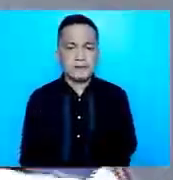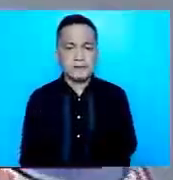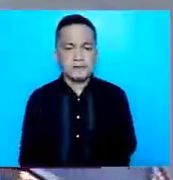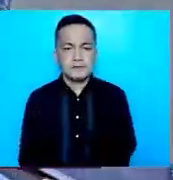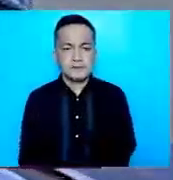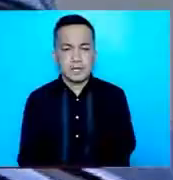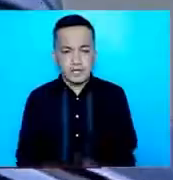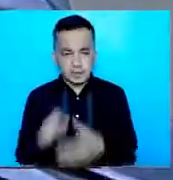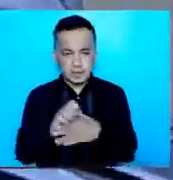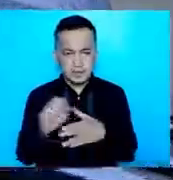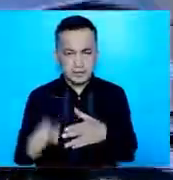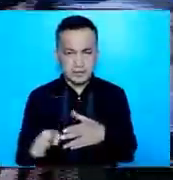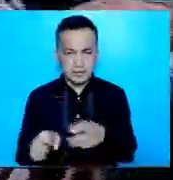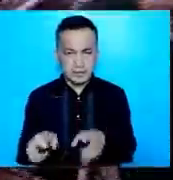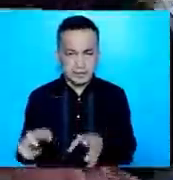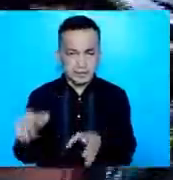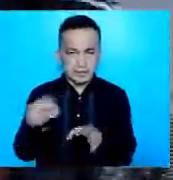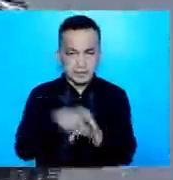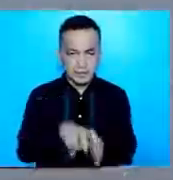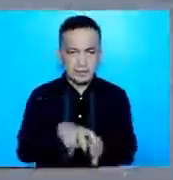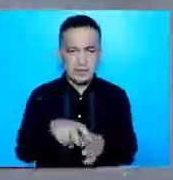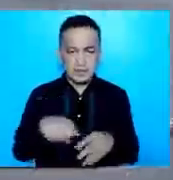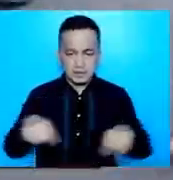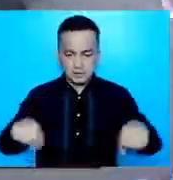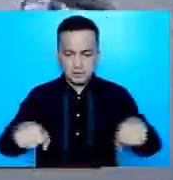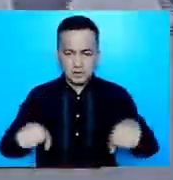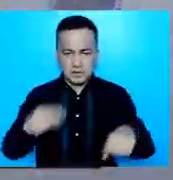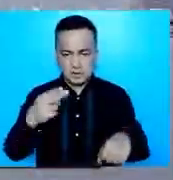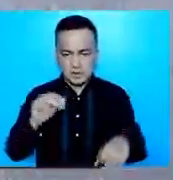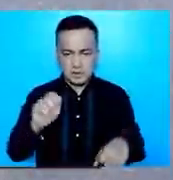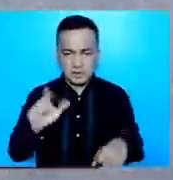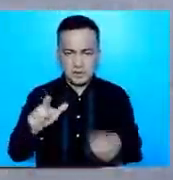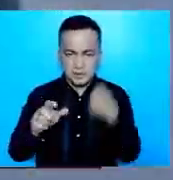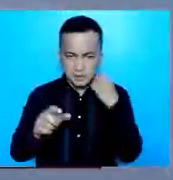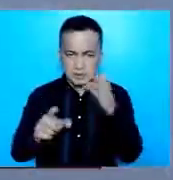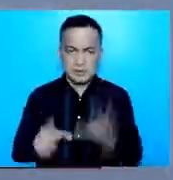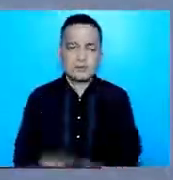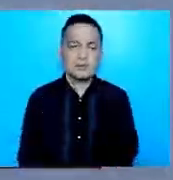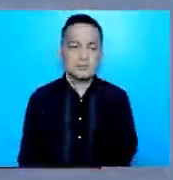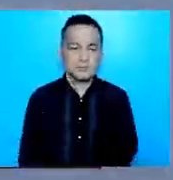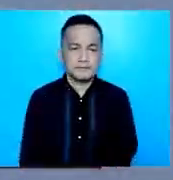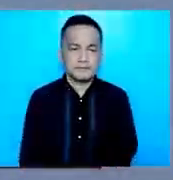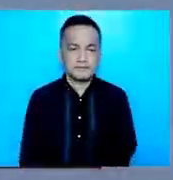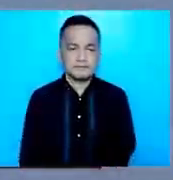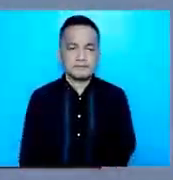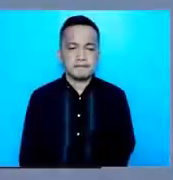ending, sumakay na lang ng habal-habal si Naomi para makauwi na.